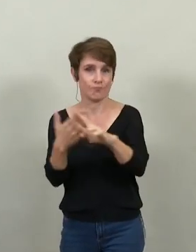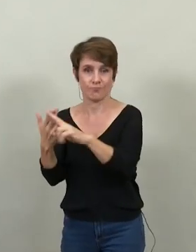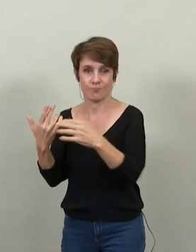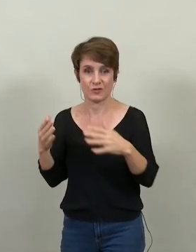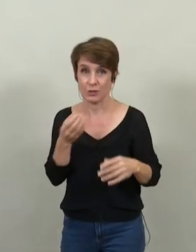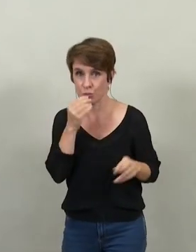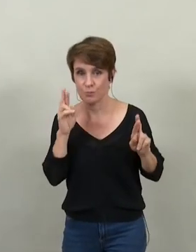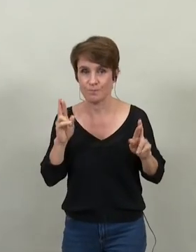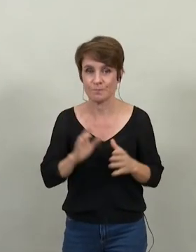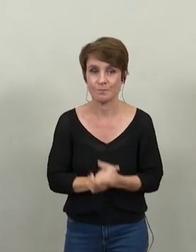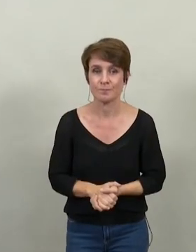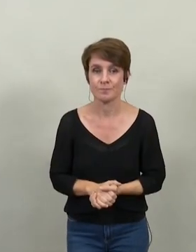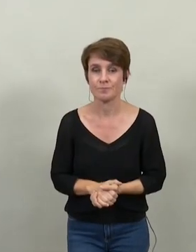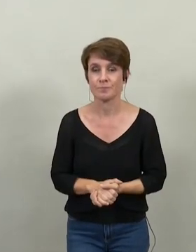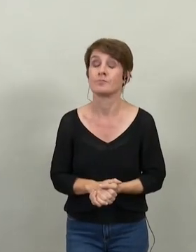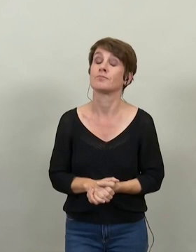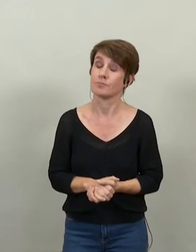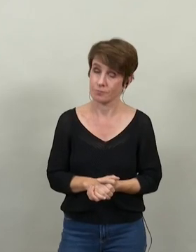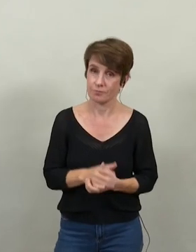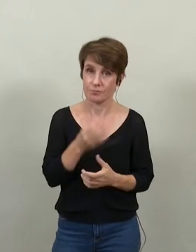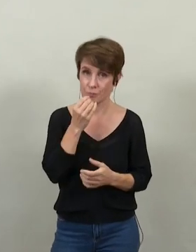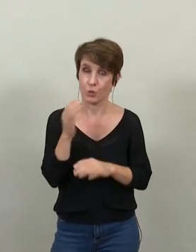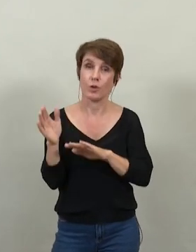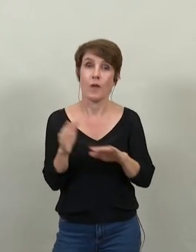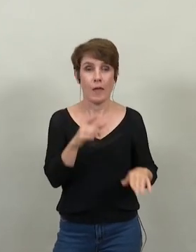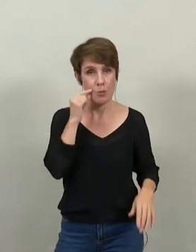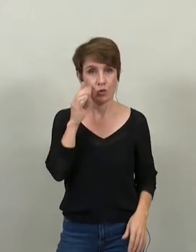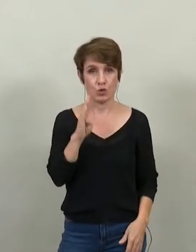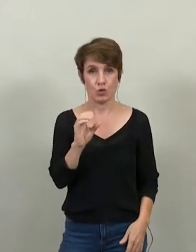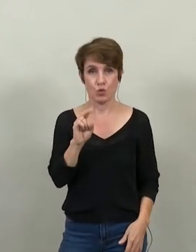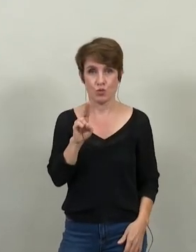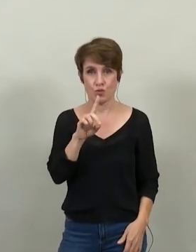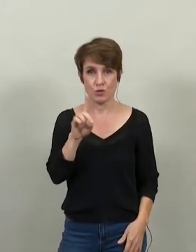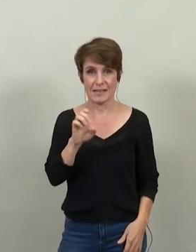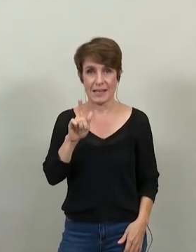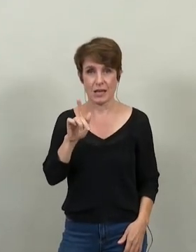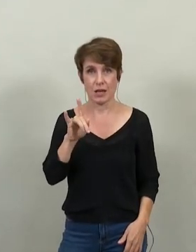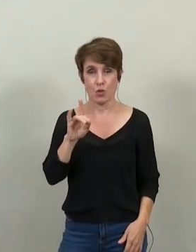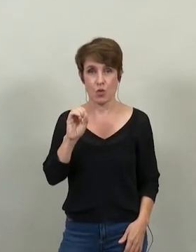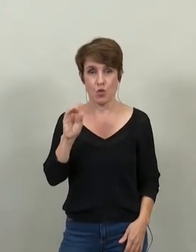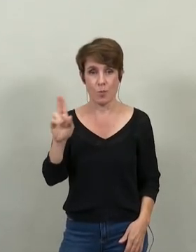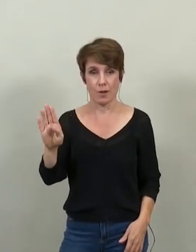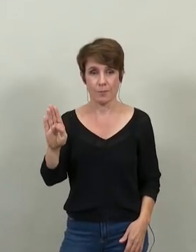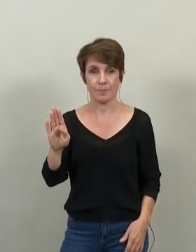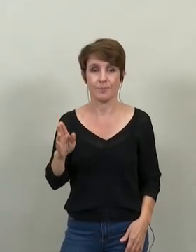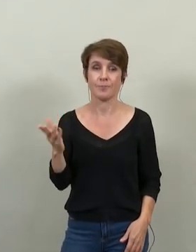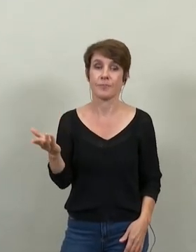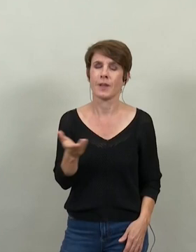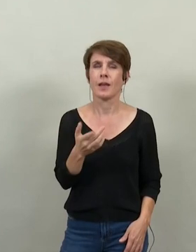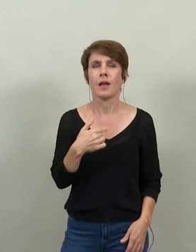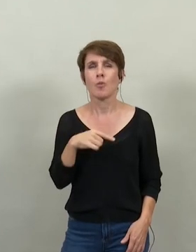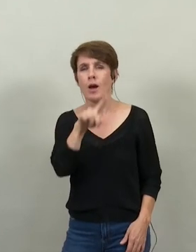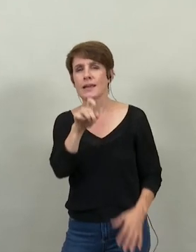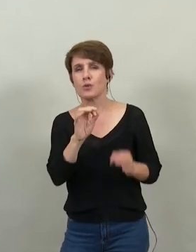questions il me semble monsieur bousgou j'ai une petite question de sémantique en fait euh